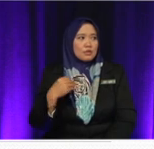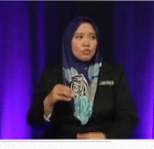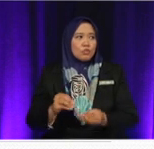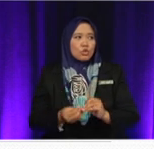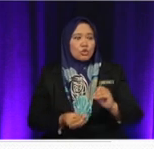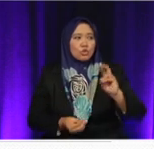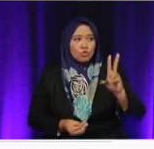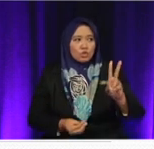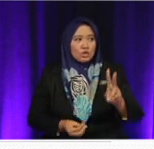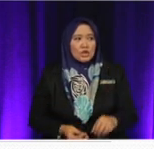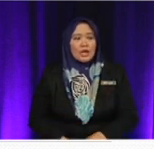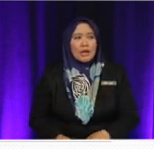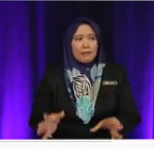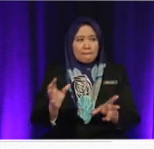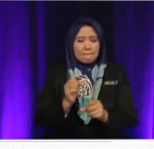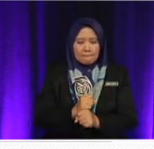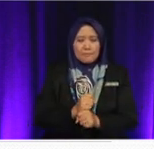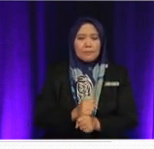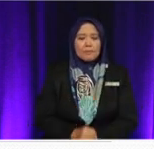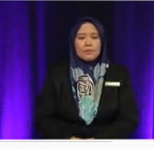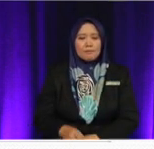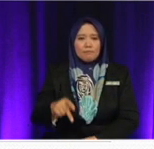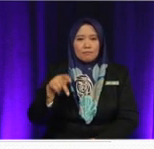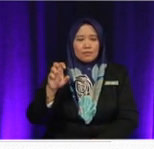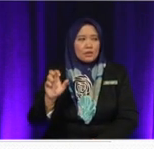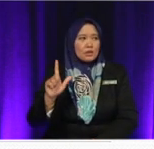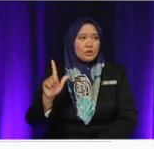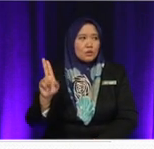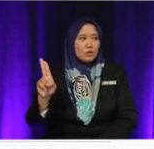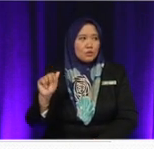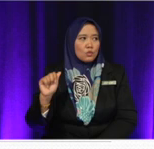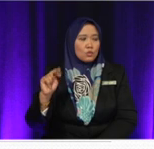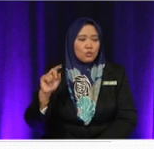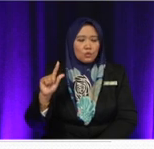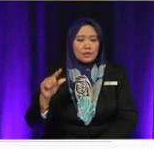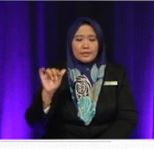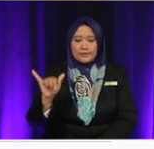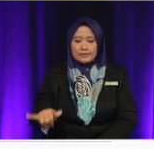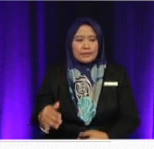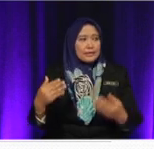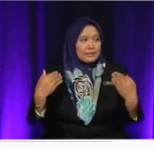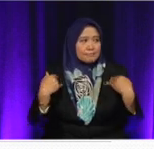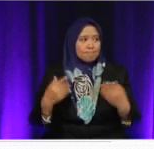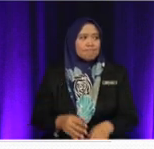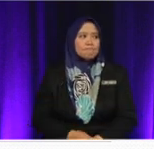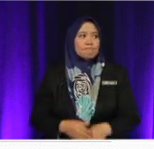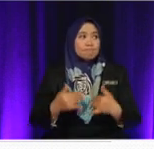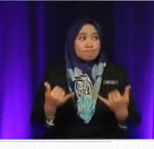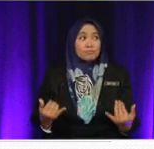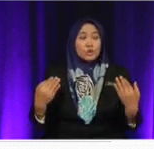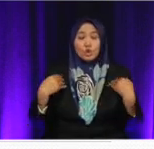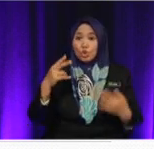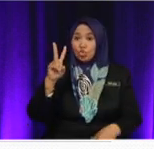perkhidmatan yang menepati citarasa pelanggan. Dan inilah jenis kemahiran usahawanan, ada dua secara